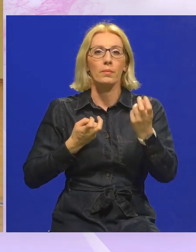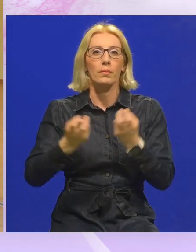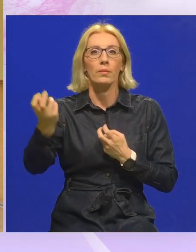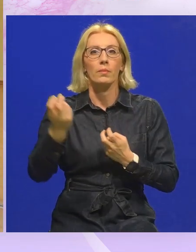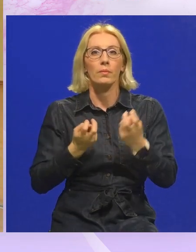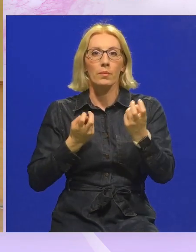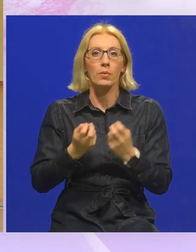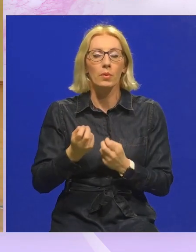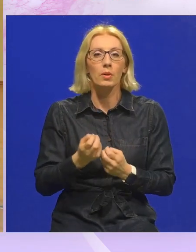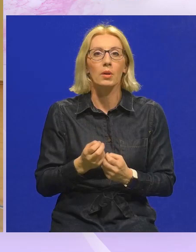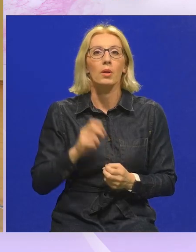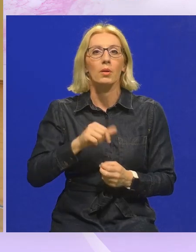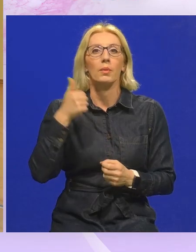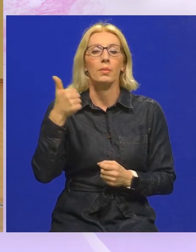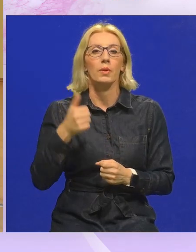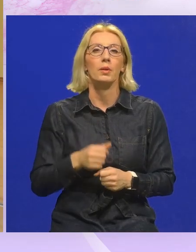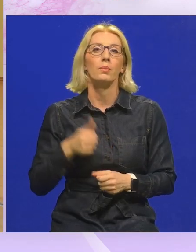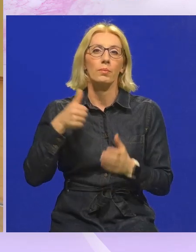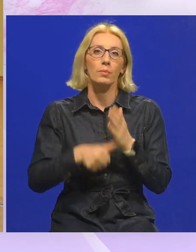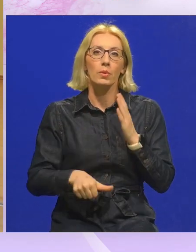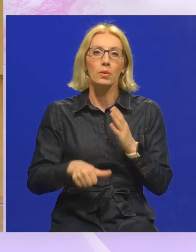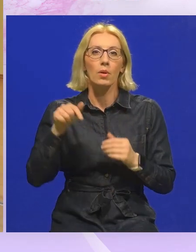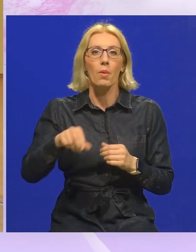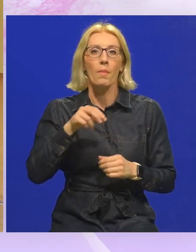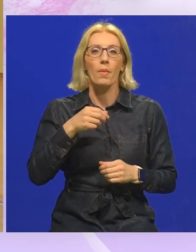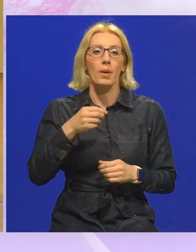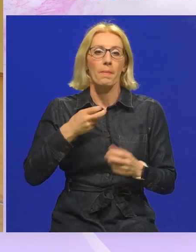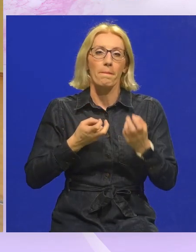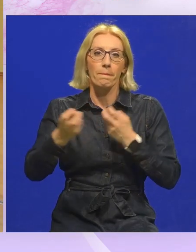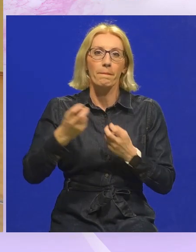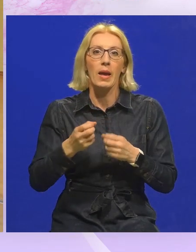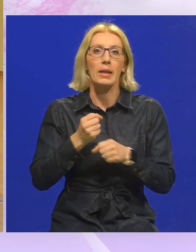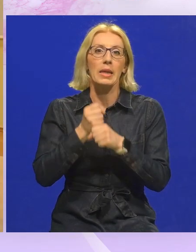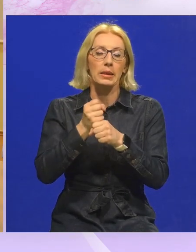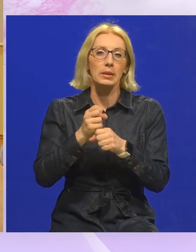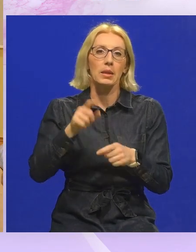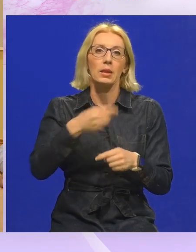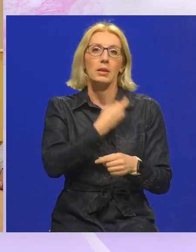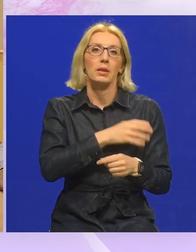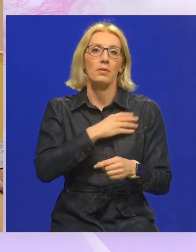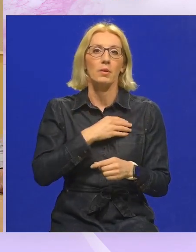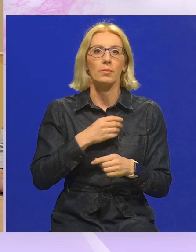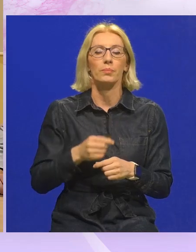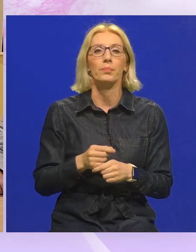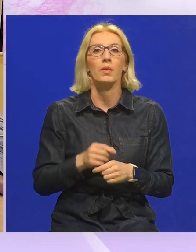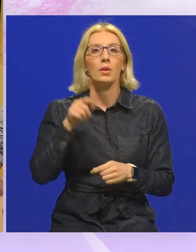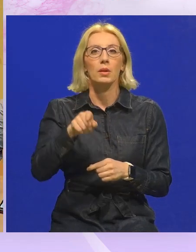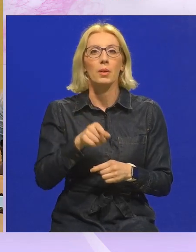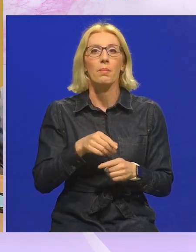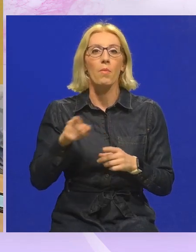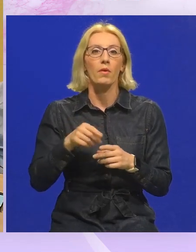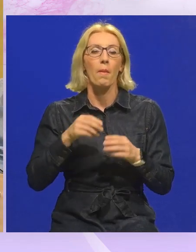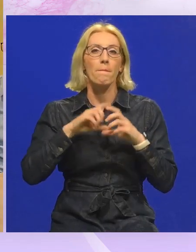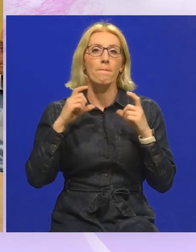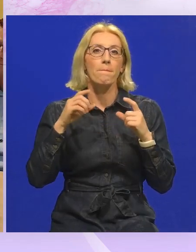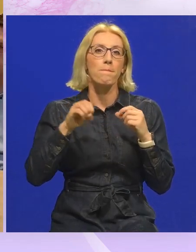koturaljkanju, a to će ujedno biti i prvi put da se ovo natjecanje održava u Hrvatskoj. Tim povodom u